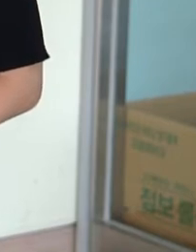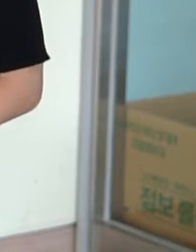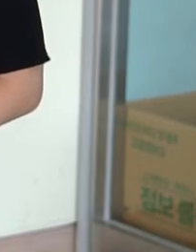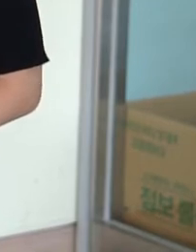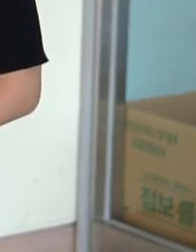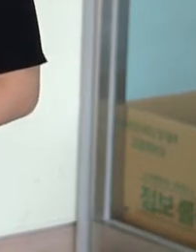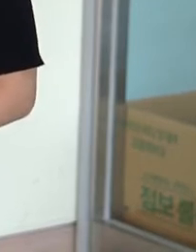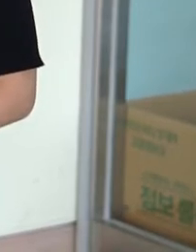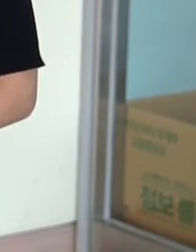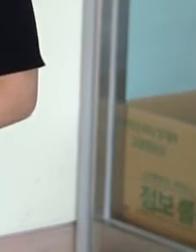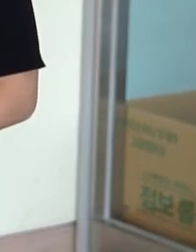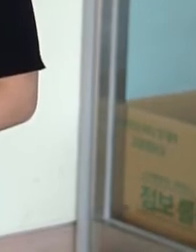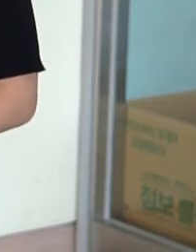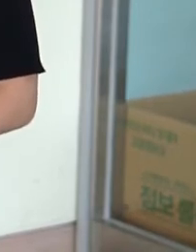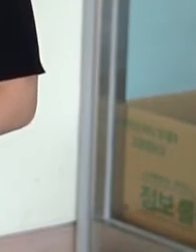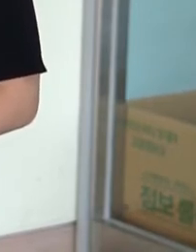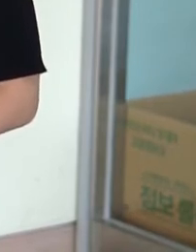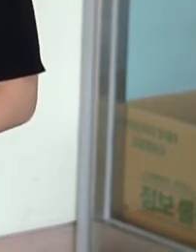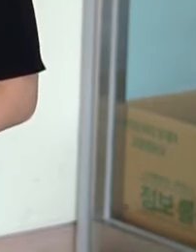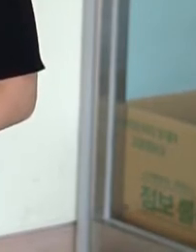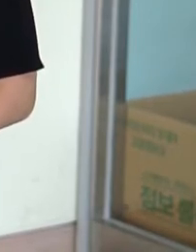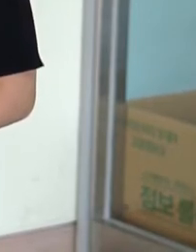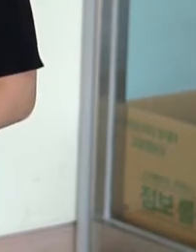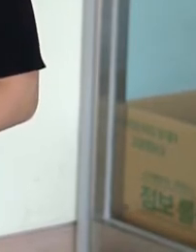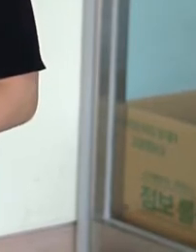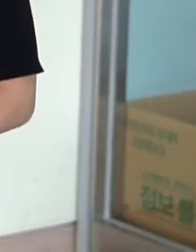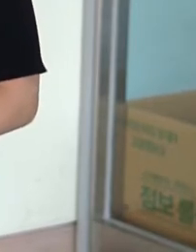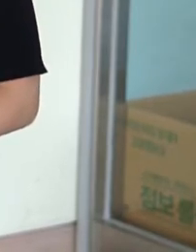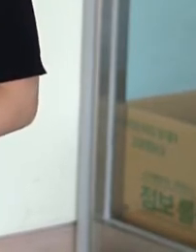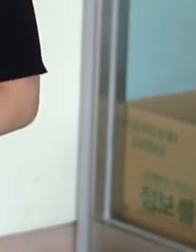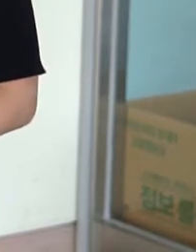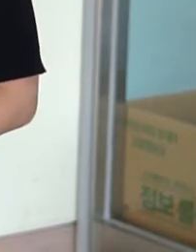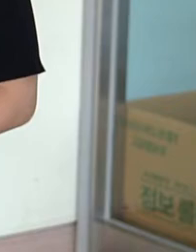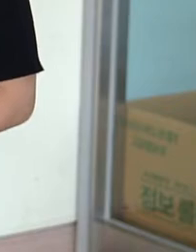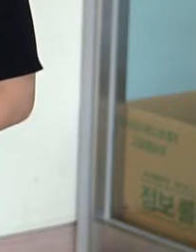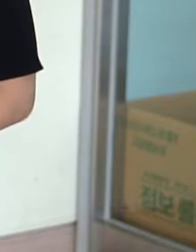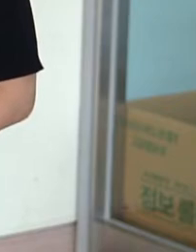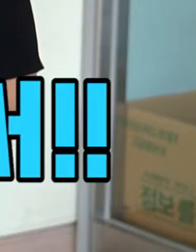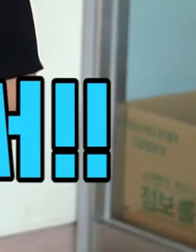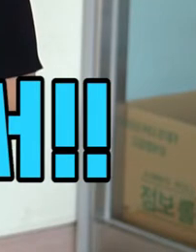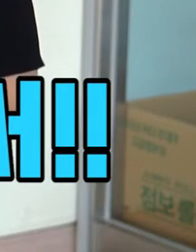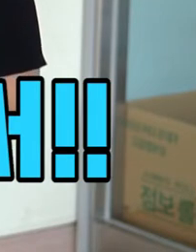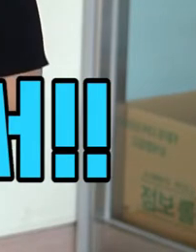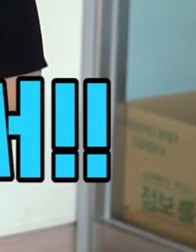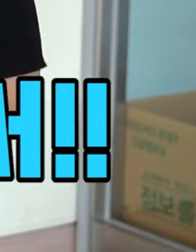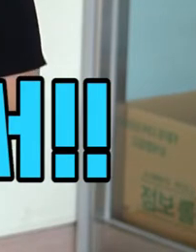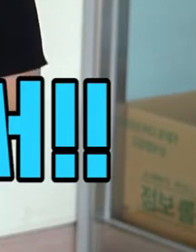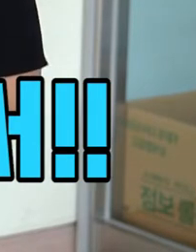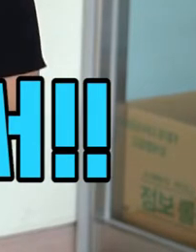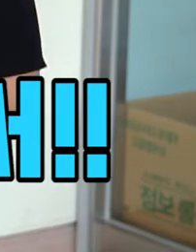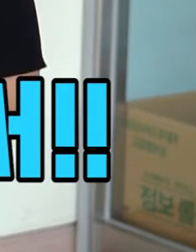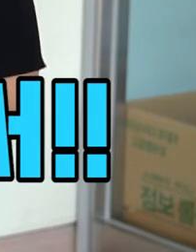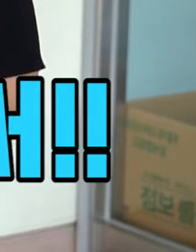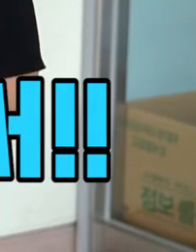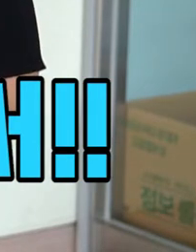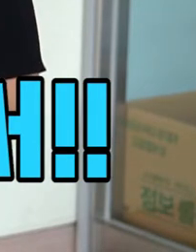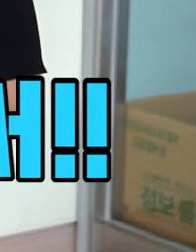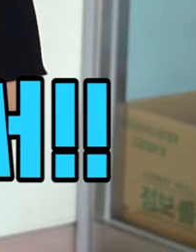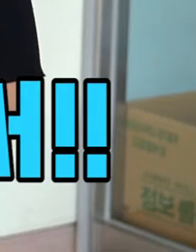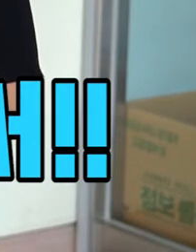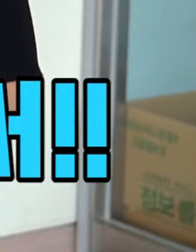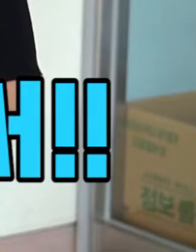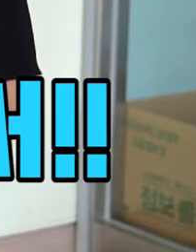코로나 여파로 일자리 수가 큰 폭으로 감소해 많은 구민들이 어려움을 겪고 있는데요. 강서구가 지역 내